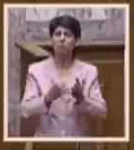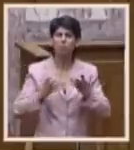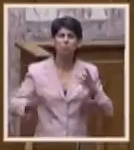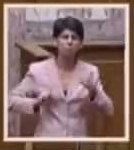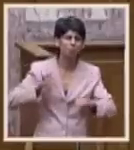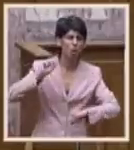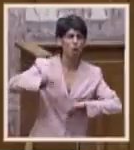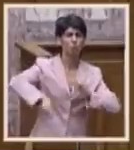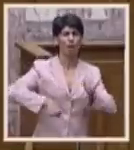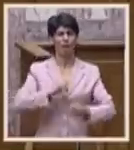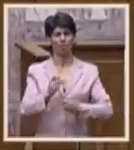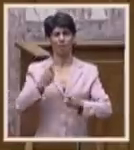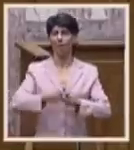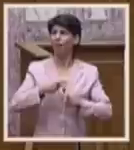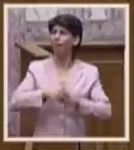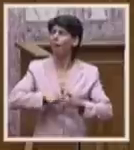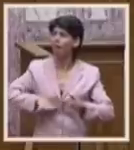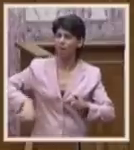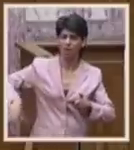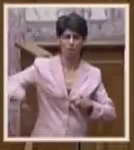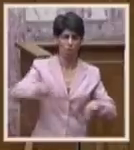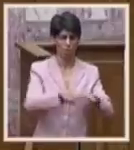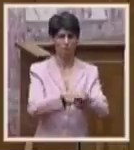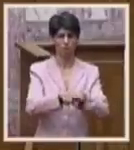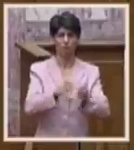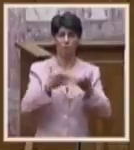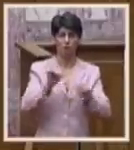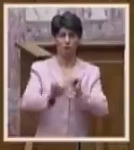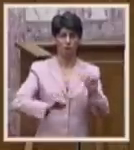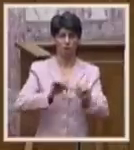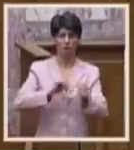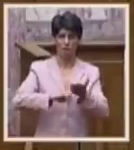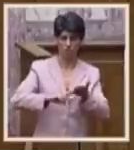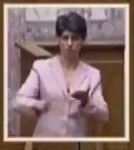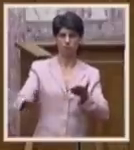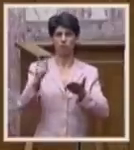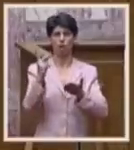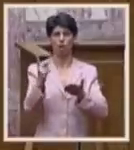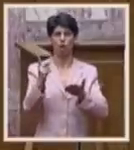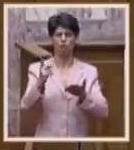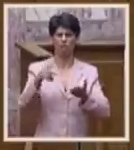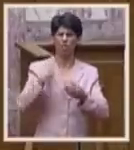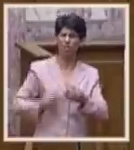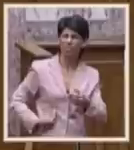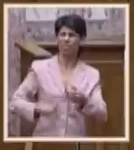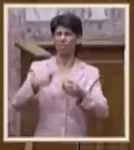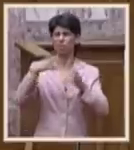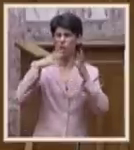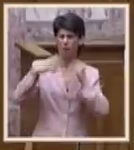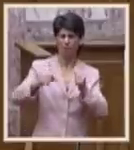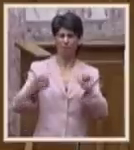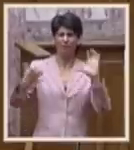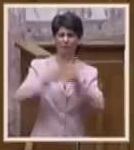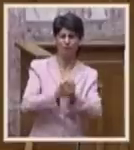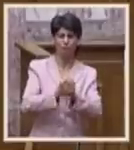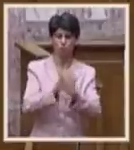ελληνικού λαού. Βάλαμε μπρος μεγάλες αλλαγές στο ασφαλιστικό, τον καλλικράτη, την αξιοκρατία στο δημόσιο, την απόλυτη διαφάνεια